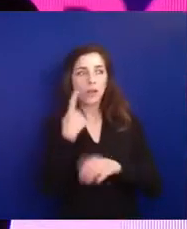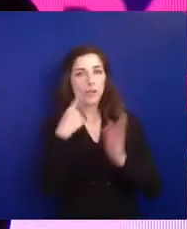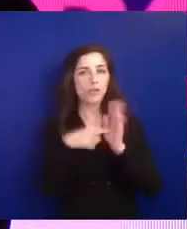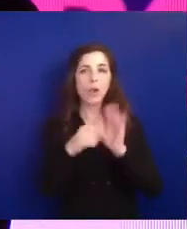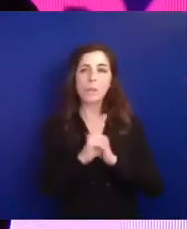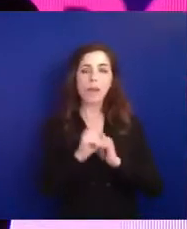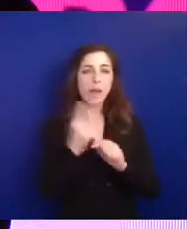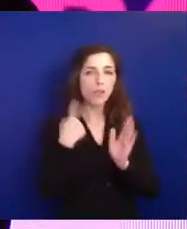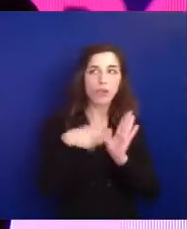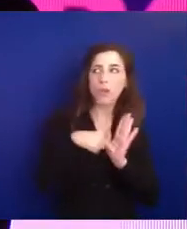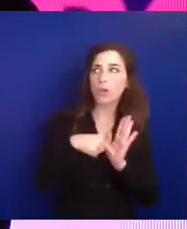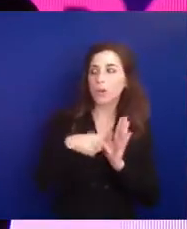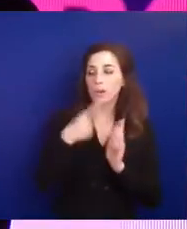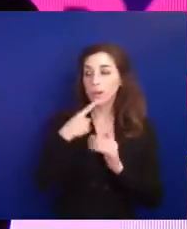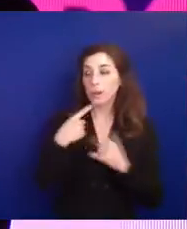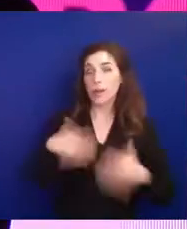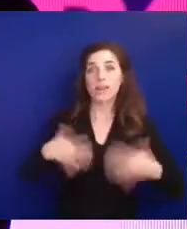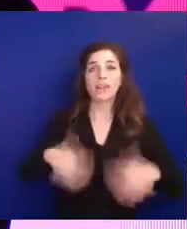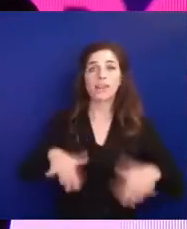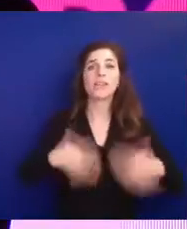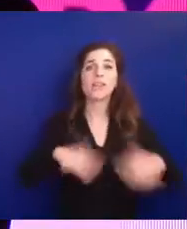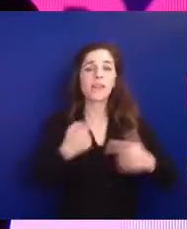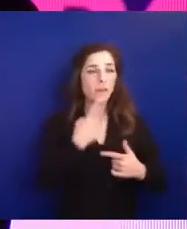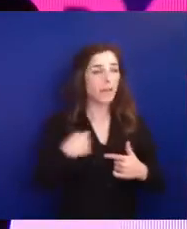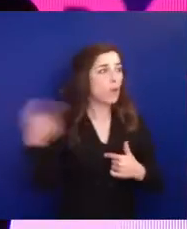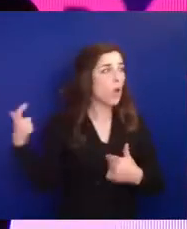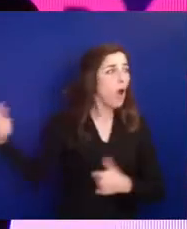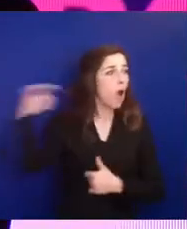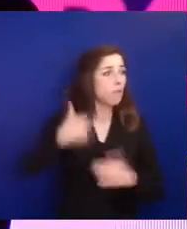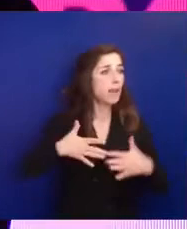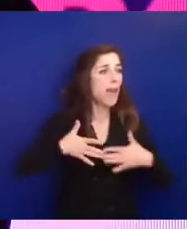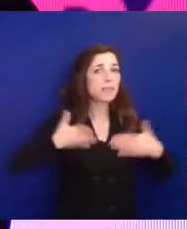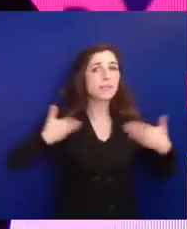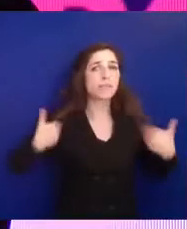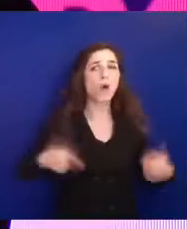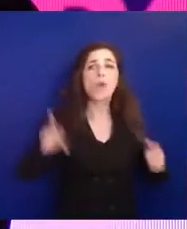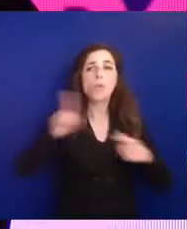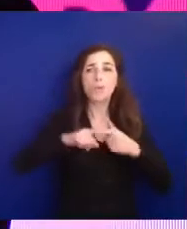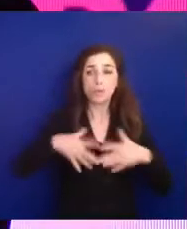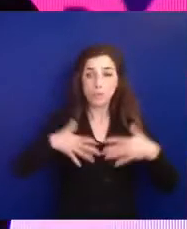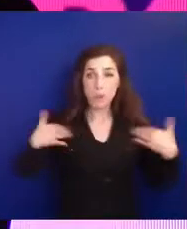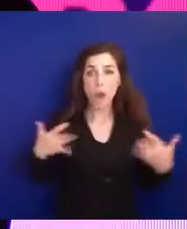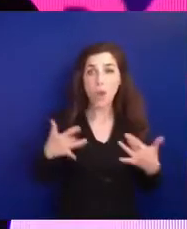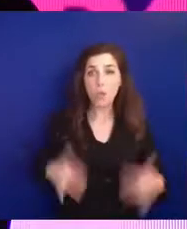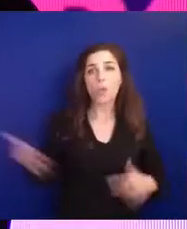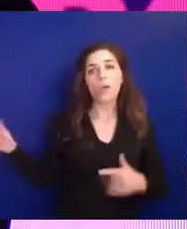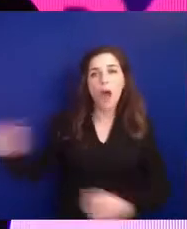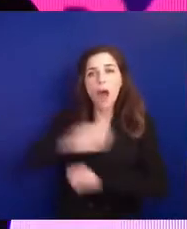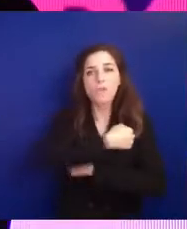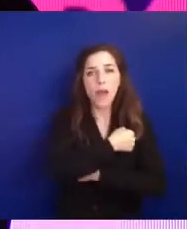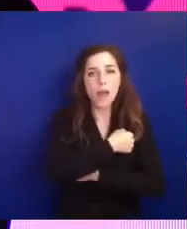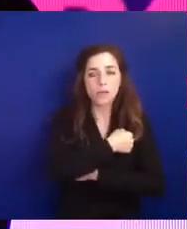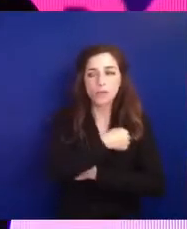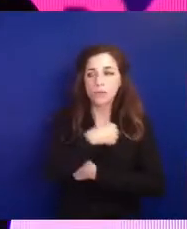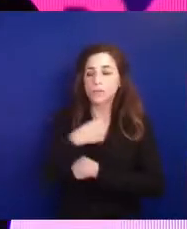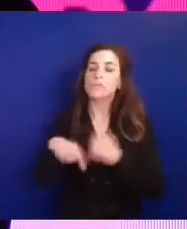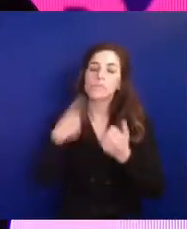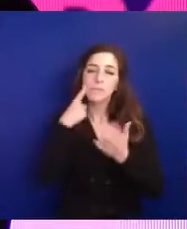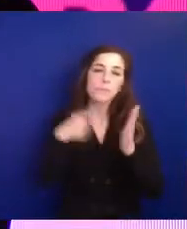mi disse che l'aveva obbligata a spogliarsi e che l'aveva abbracciata la rim andò in bagno